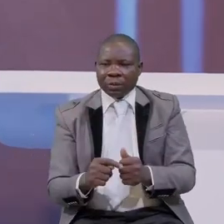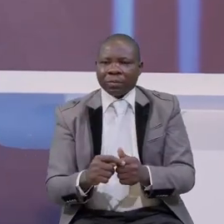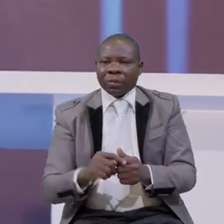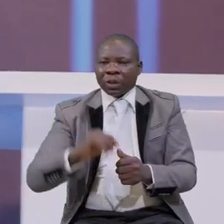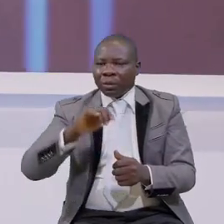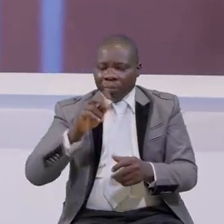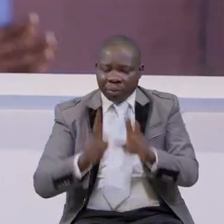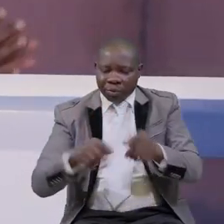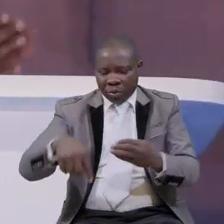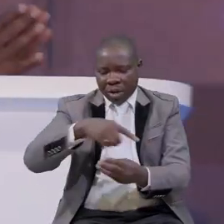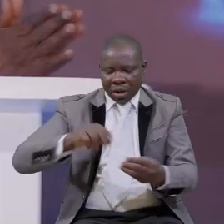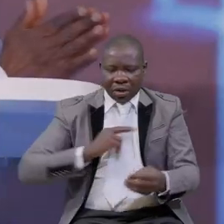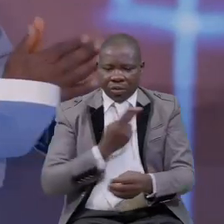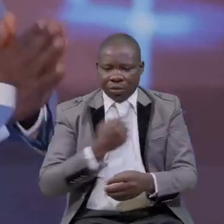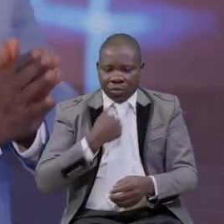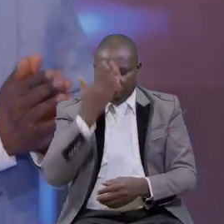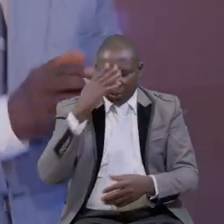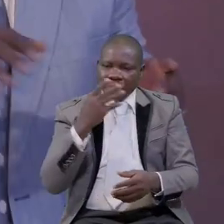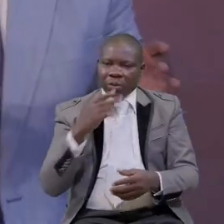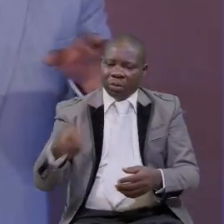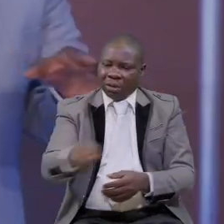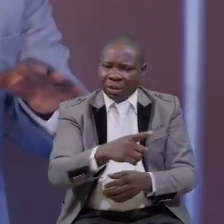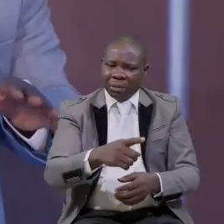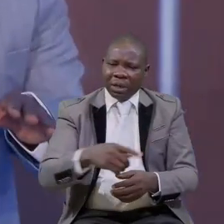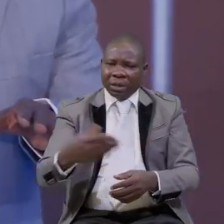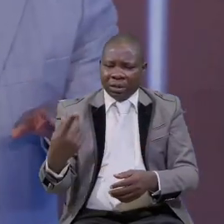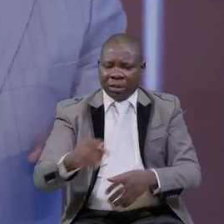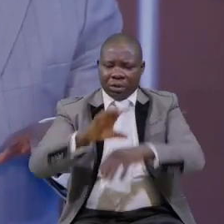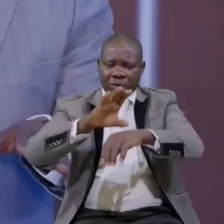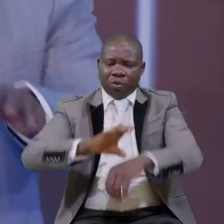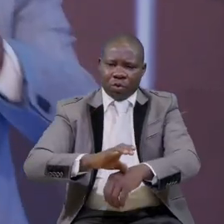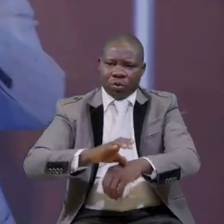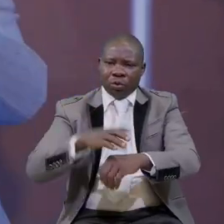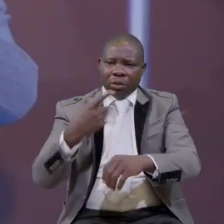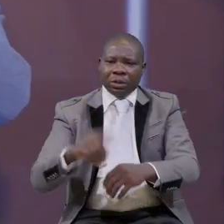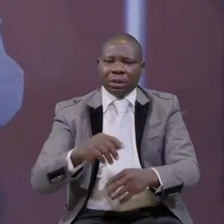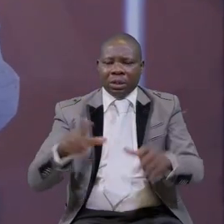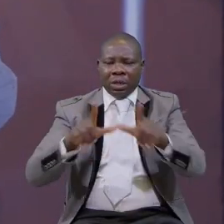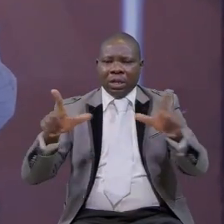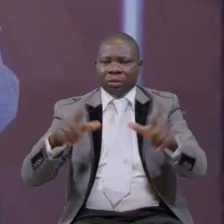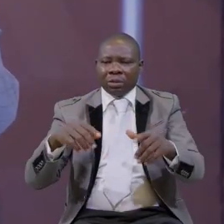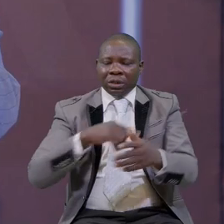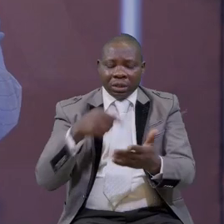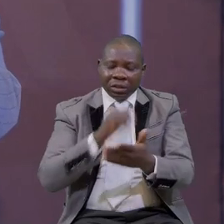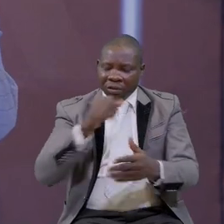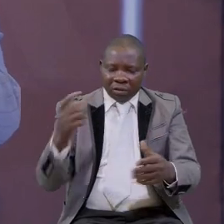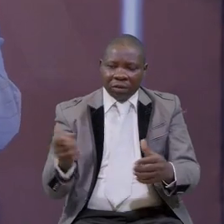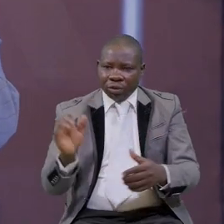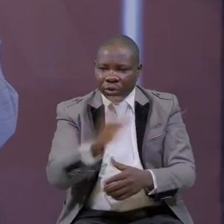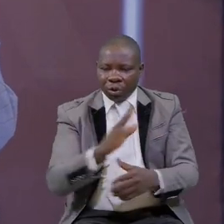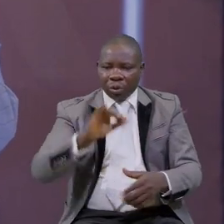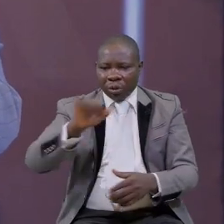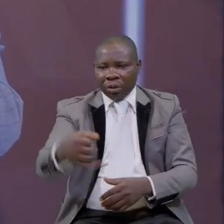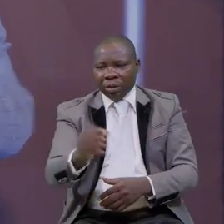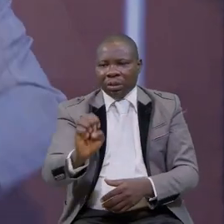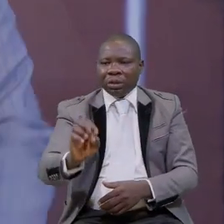Nous connaissons leur culture, nous connaissons leur langue. Voici donc ta Jérusalem. Nous